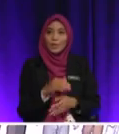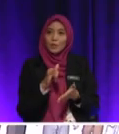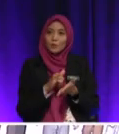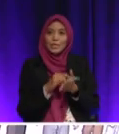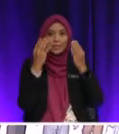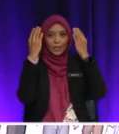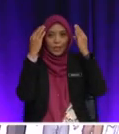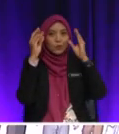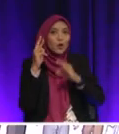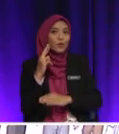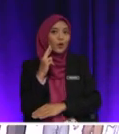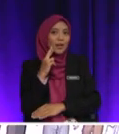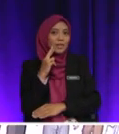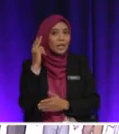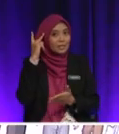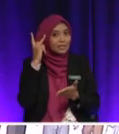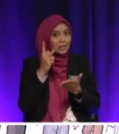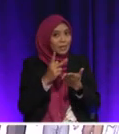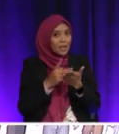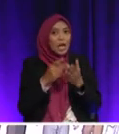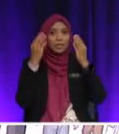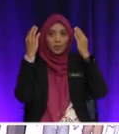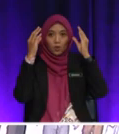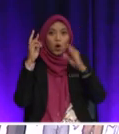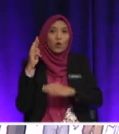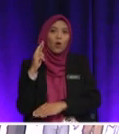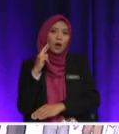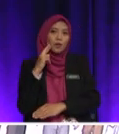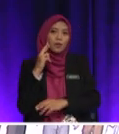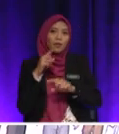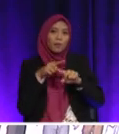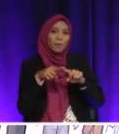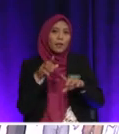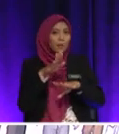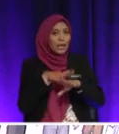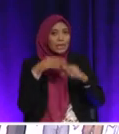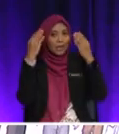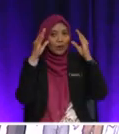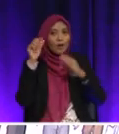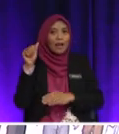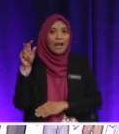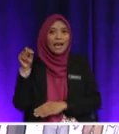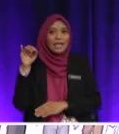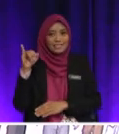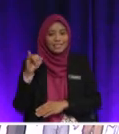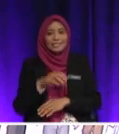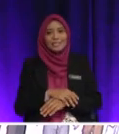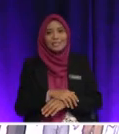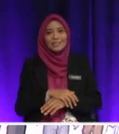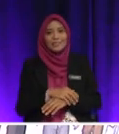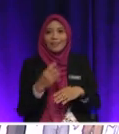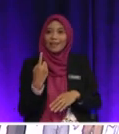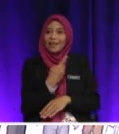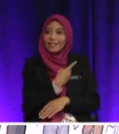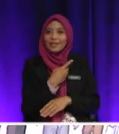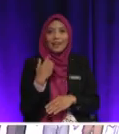rohani ya kita kenal dia sebagai Cikgu rohani tapi kita panggil Ibu Ani hari ini apakah kita berkenalan dulu dengan juru bahasa